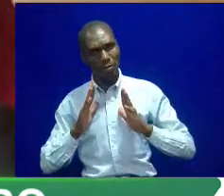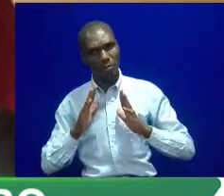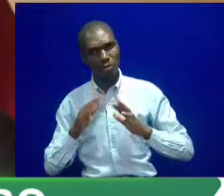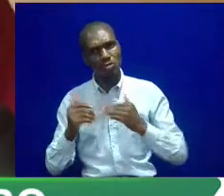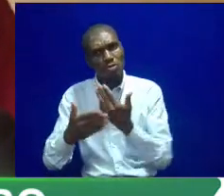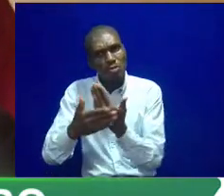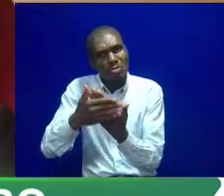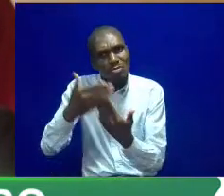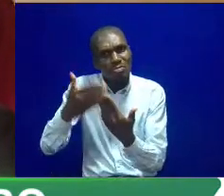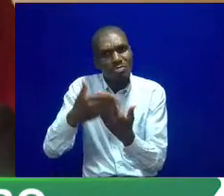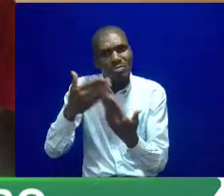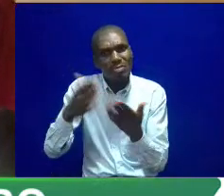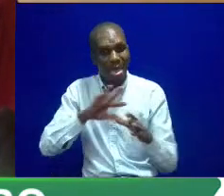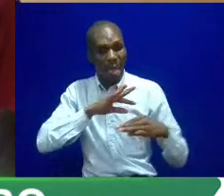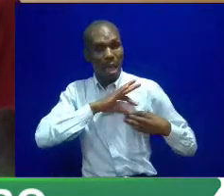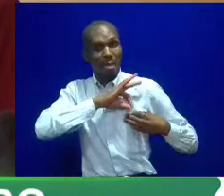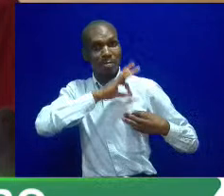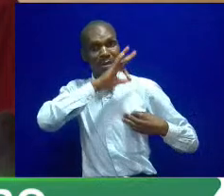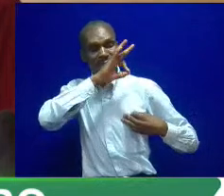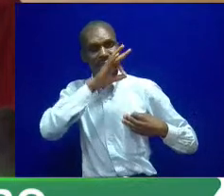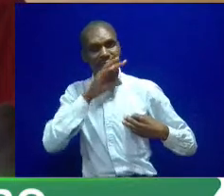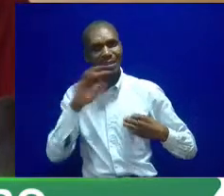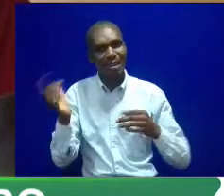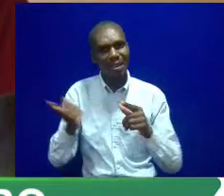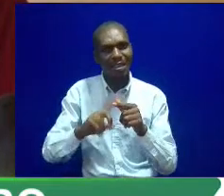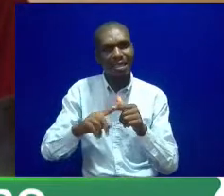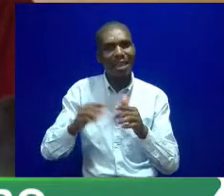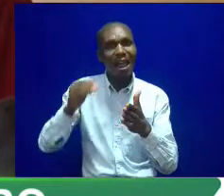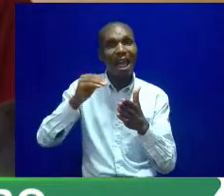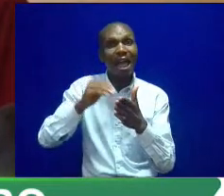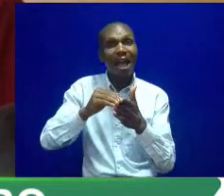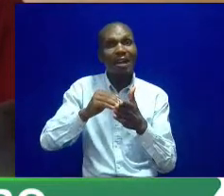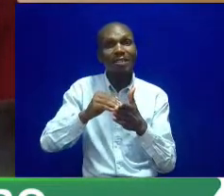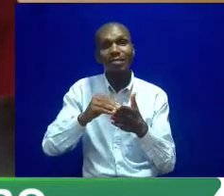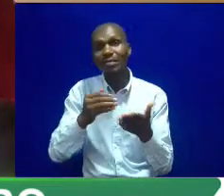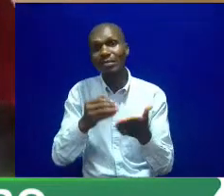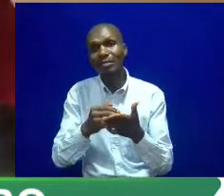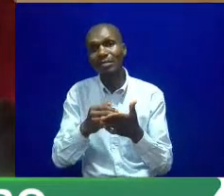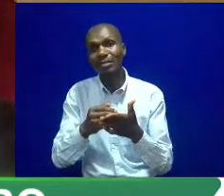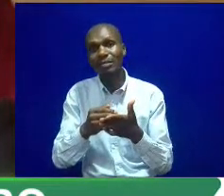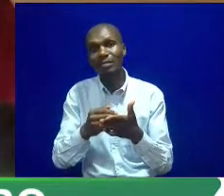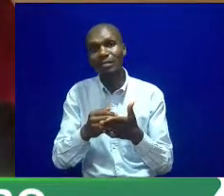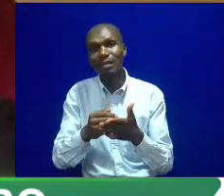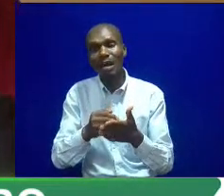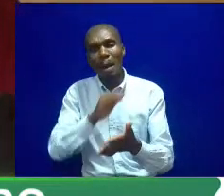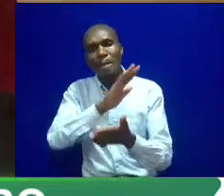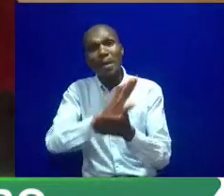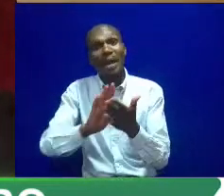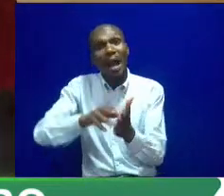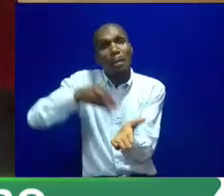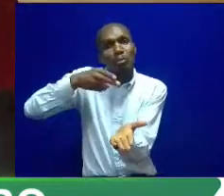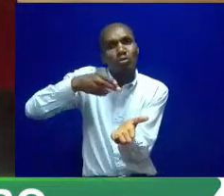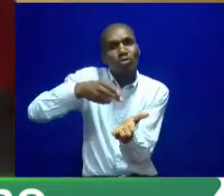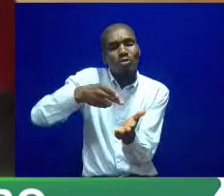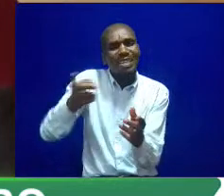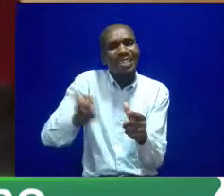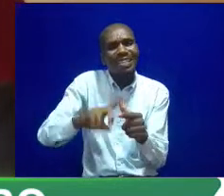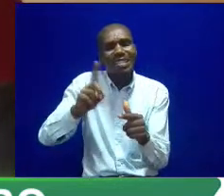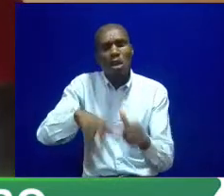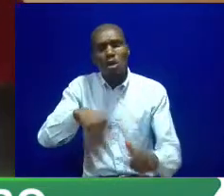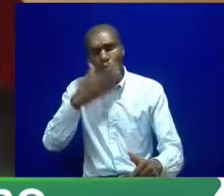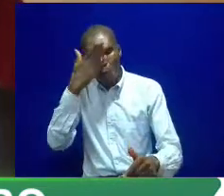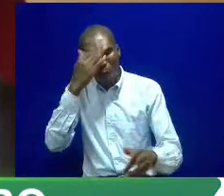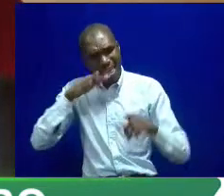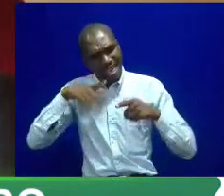kiroho, na umemfanya kutakazika. Na hindi nkioko maana liibaga,